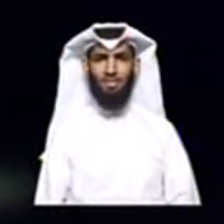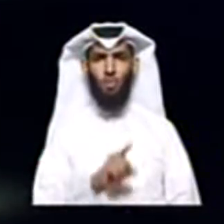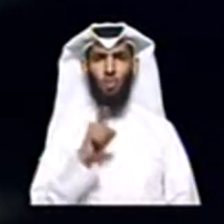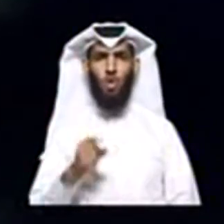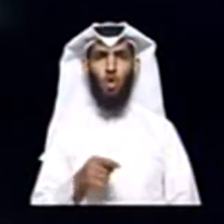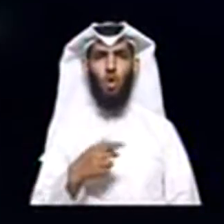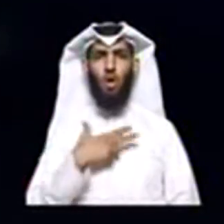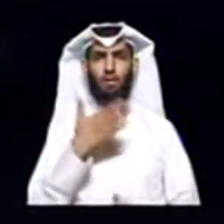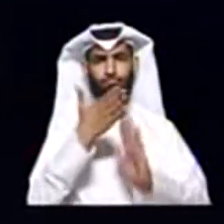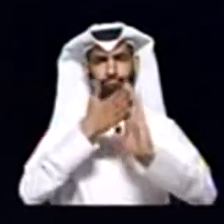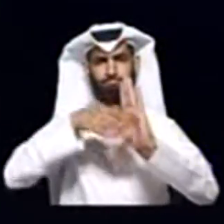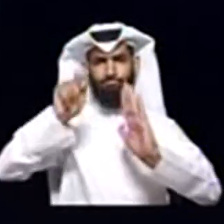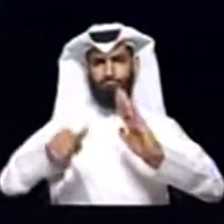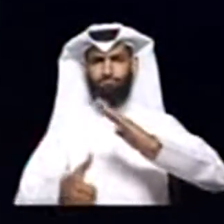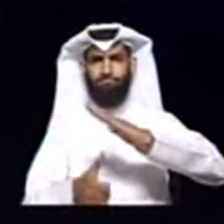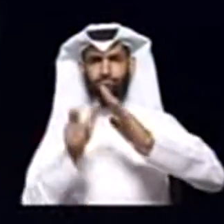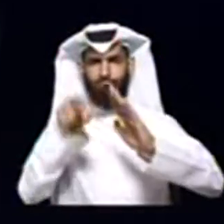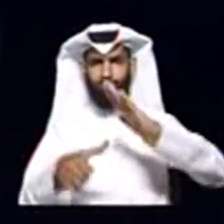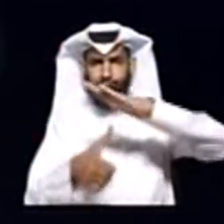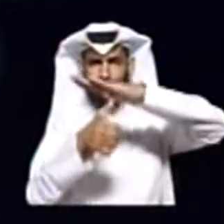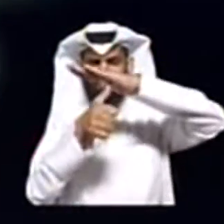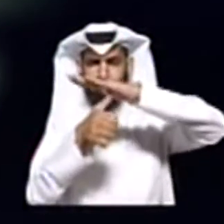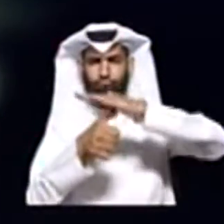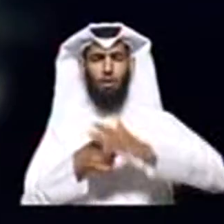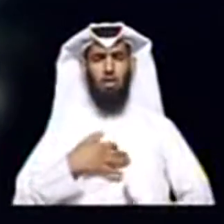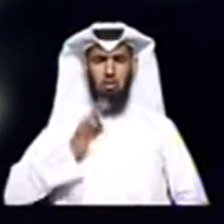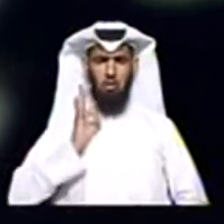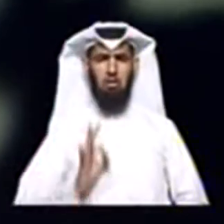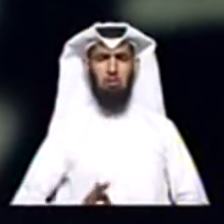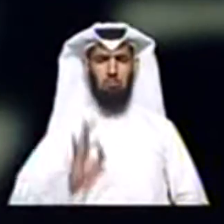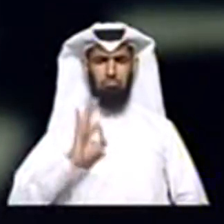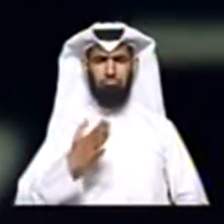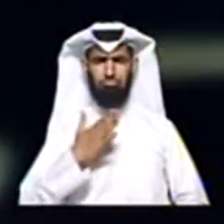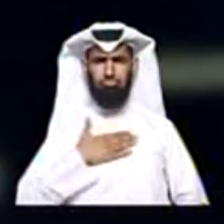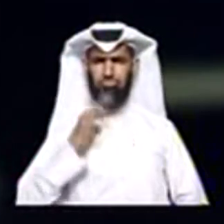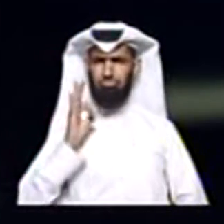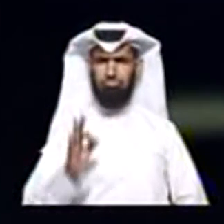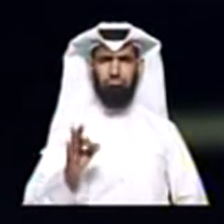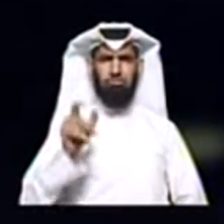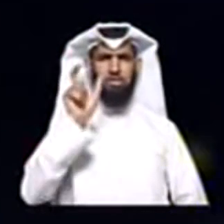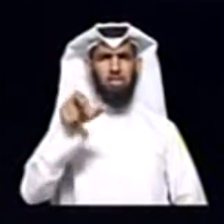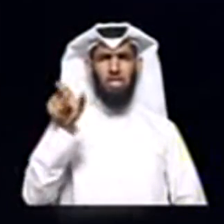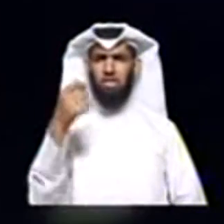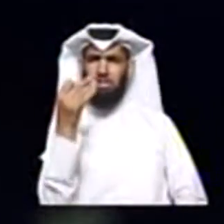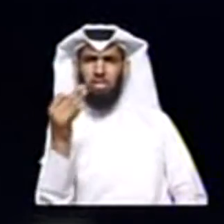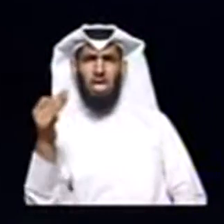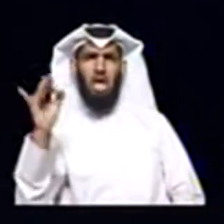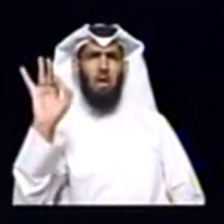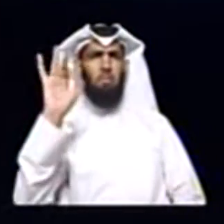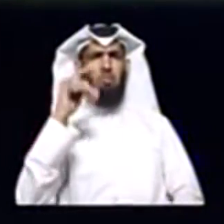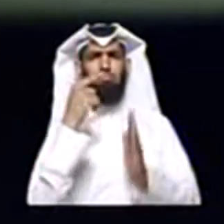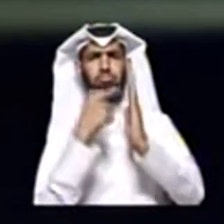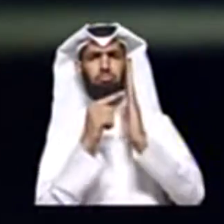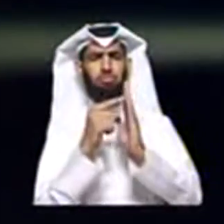أعرب رئيس مجلس الأمة مرزوق علي الغانم عن الثقة في حرص كل الأطراف على الممارسة الديمقراطية الراقية بغض